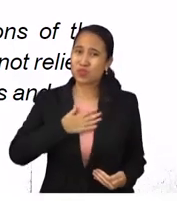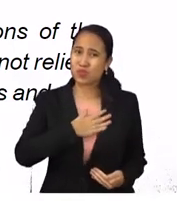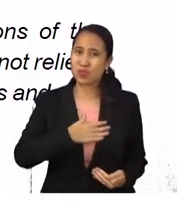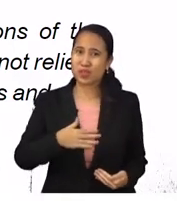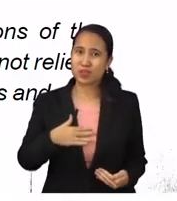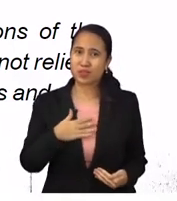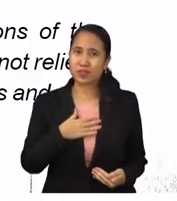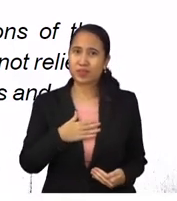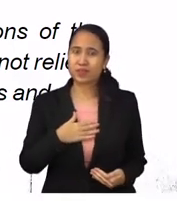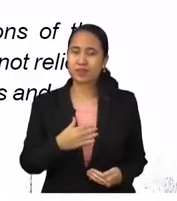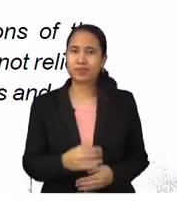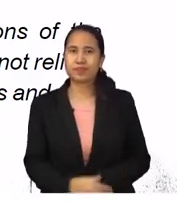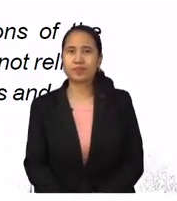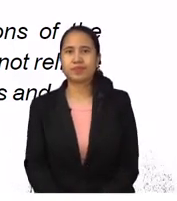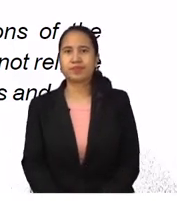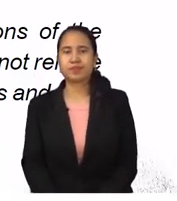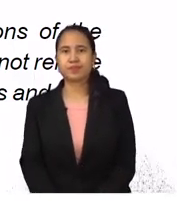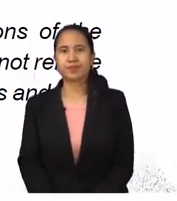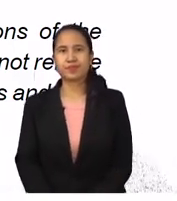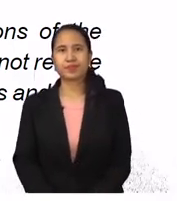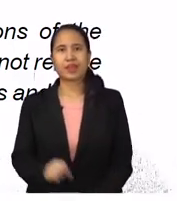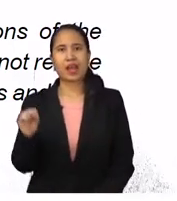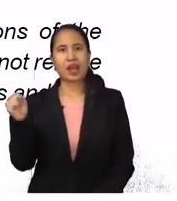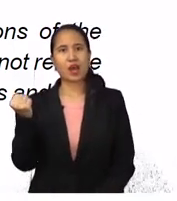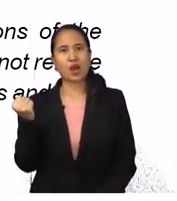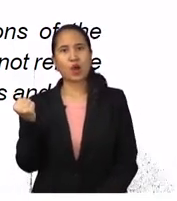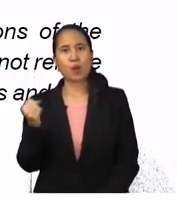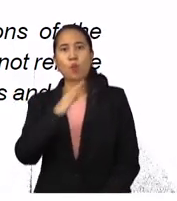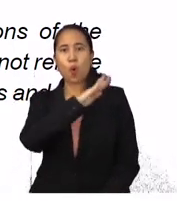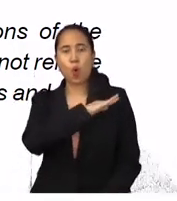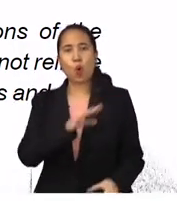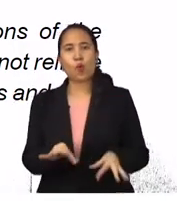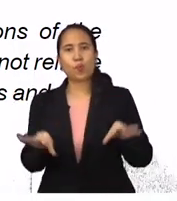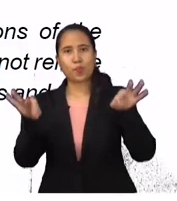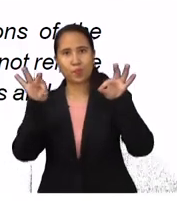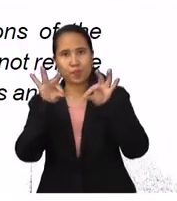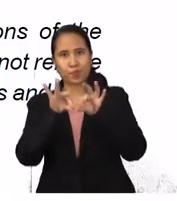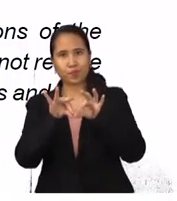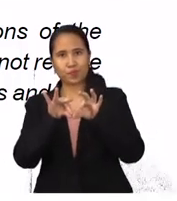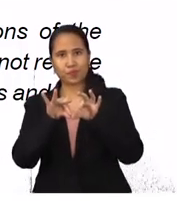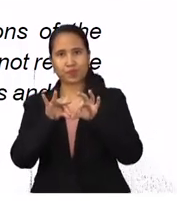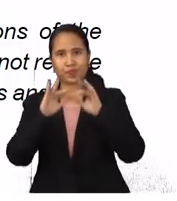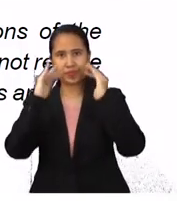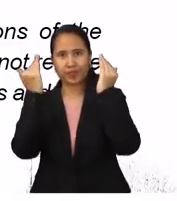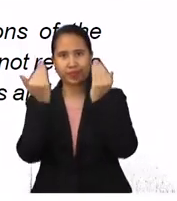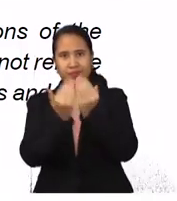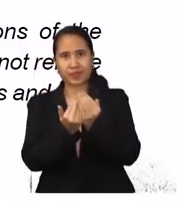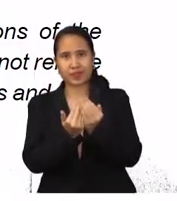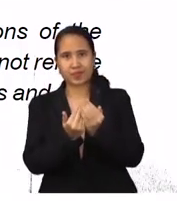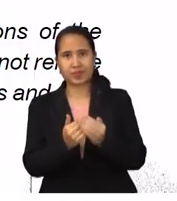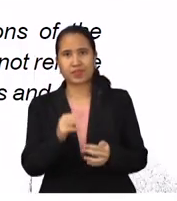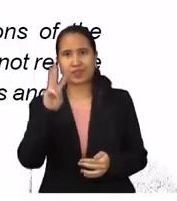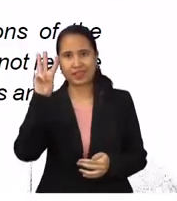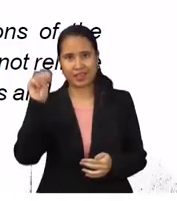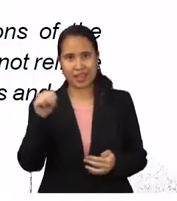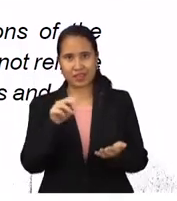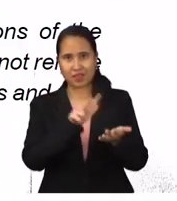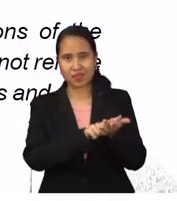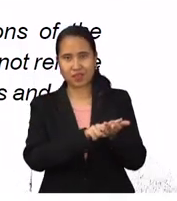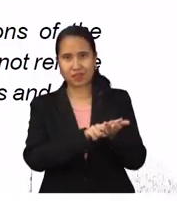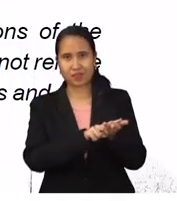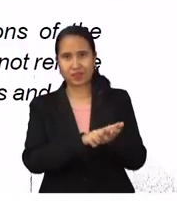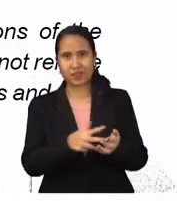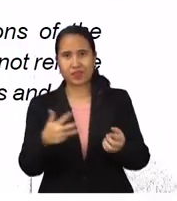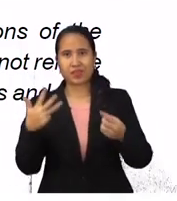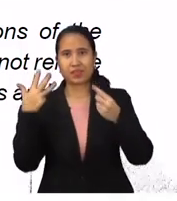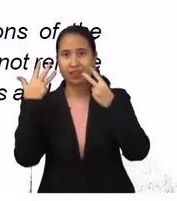bieden. In dit kader is het eveneens van belang de General Comment nummer 31 nummer 80 van